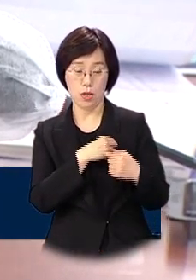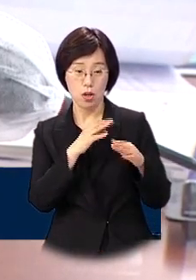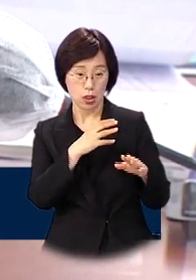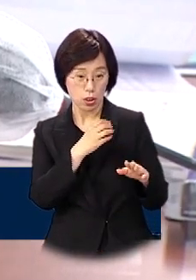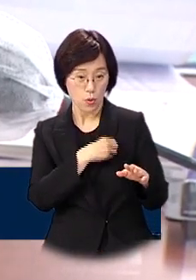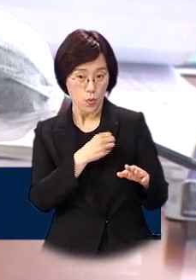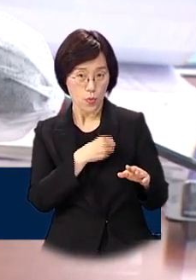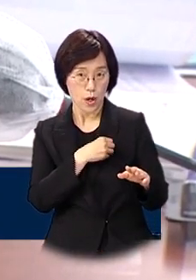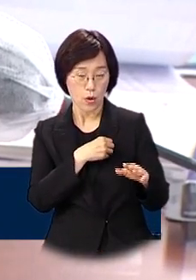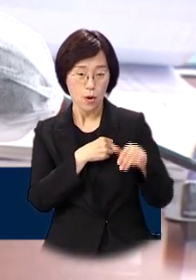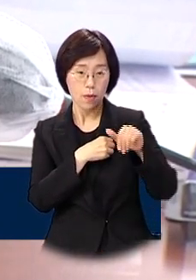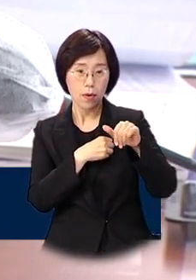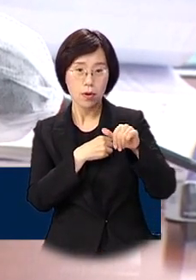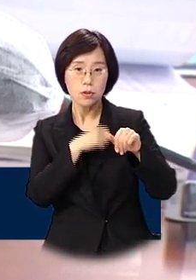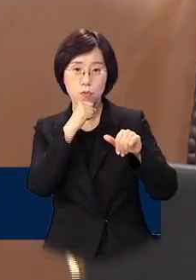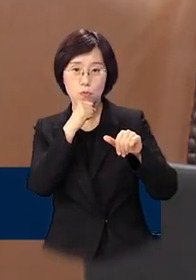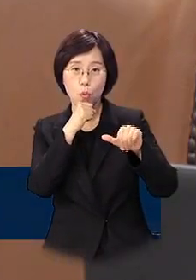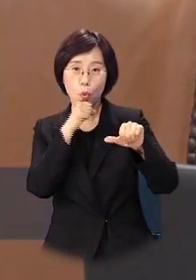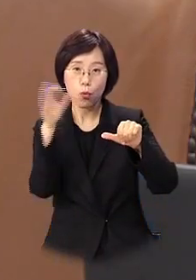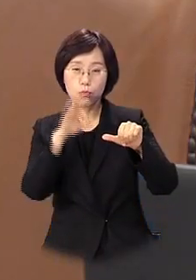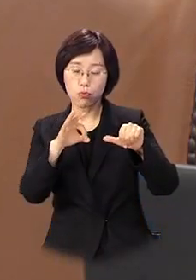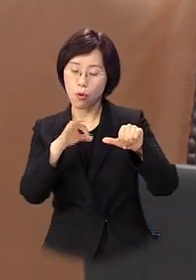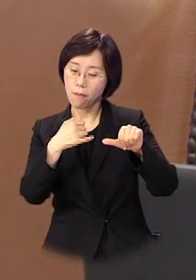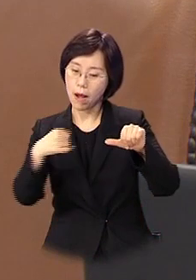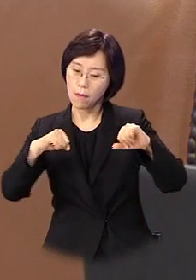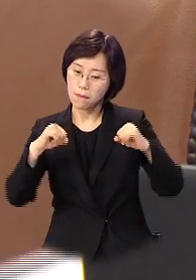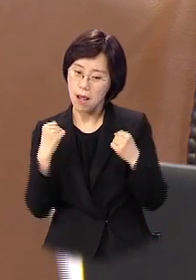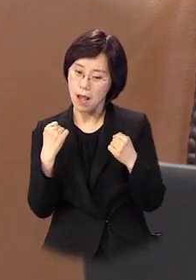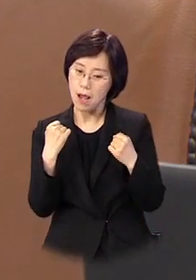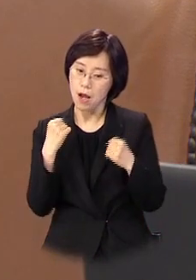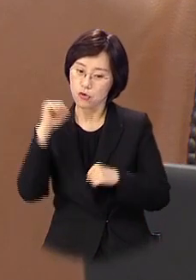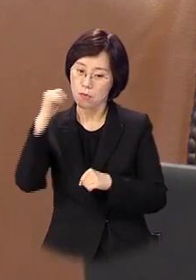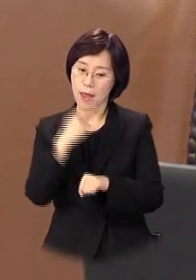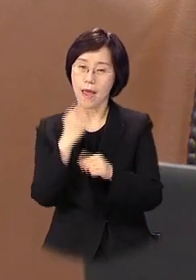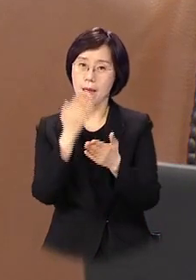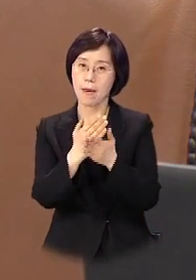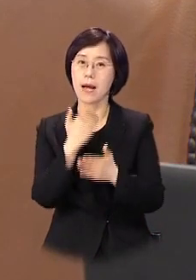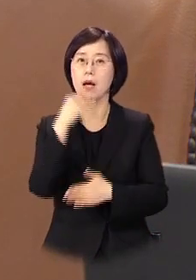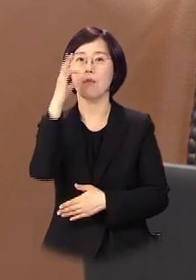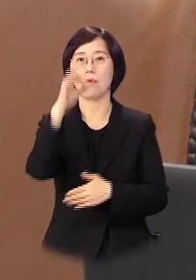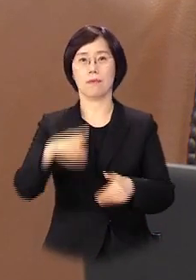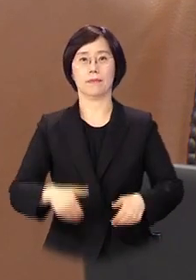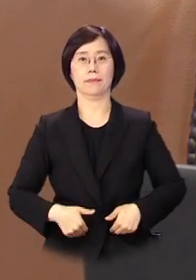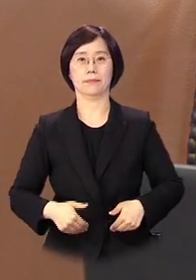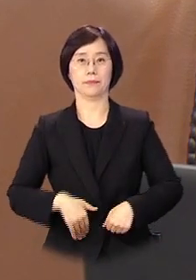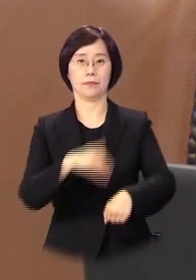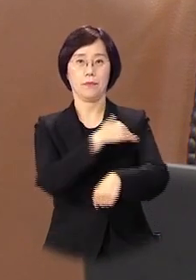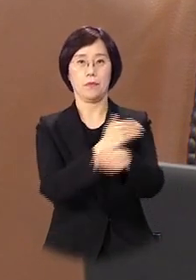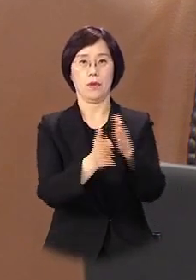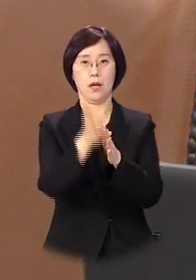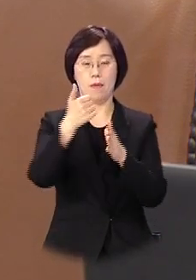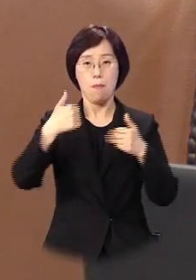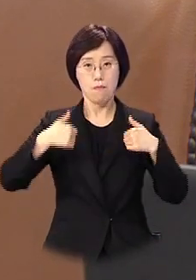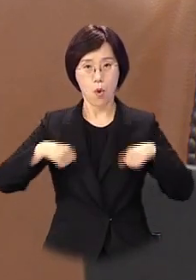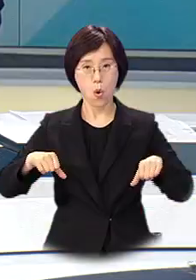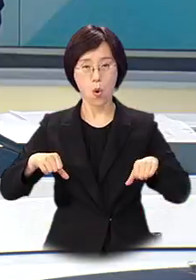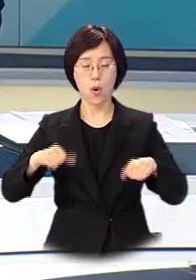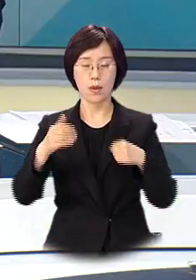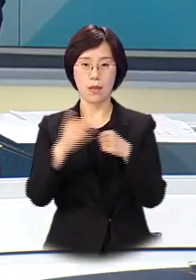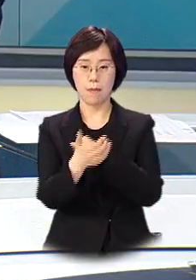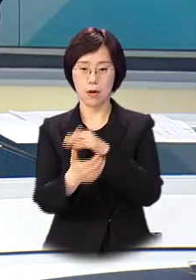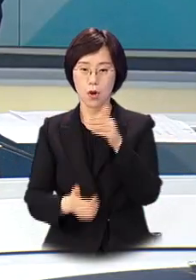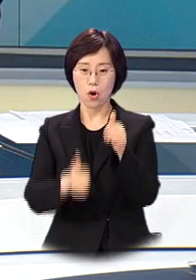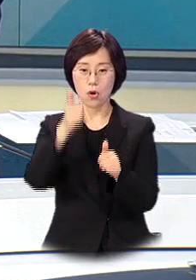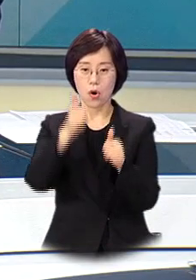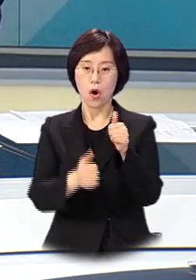현역 의원 5% 페널티를 감내하고 출마할지는 좀 더 지켜봐야 할 것 같습니다. 권 시장의 불출마가 경선 과정에